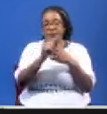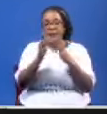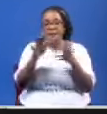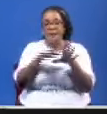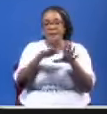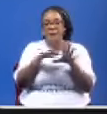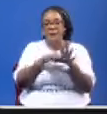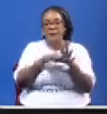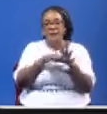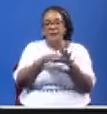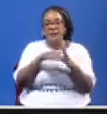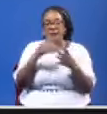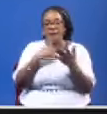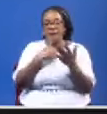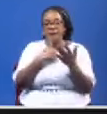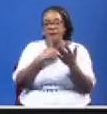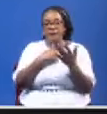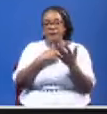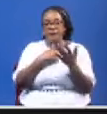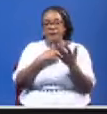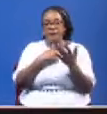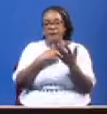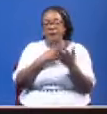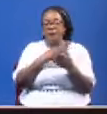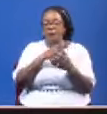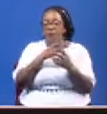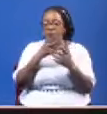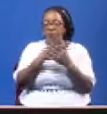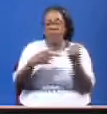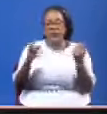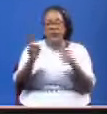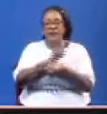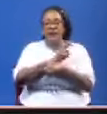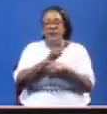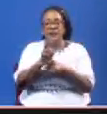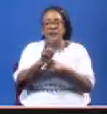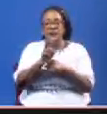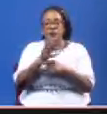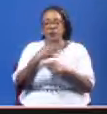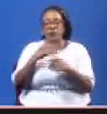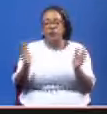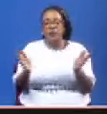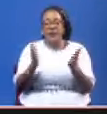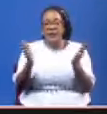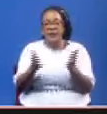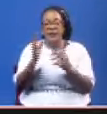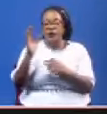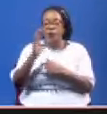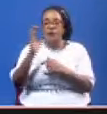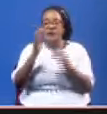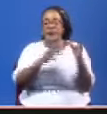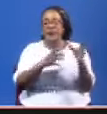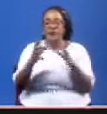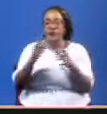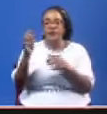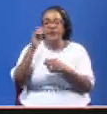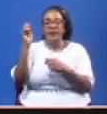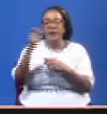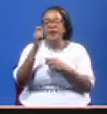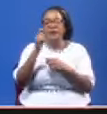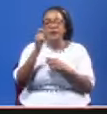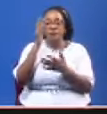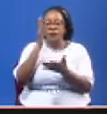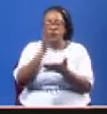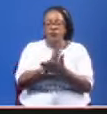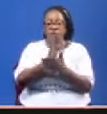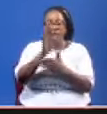face digital and physical surveillance. We want to encourage Communist Party of Kenya to be true to